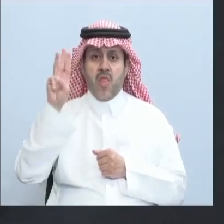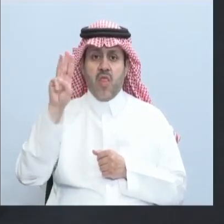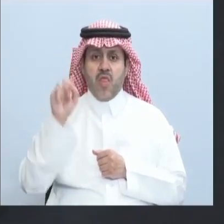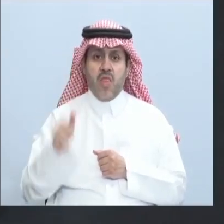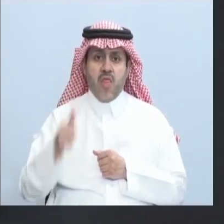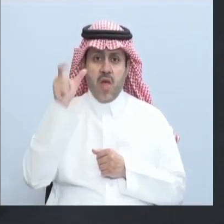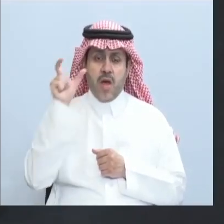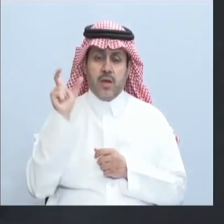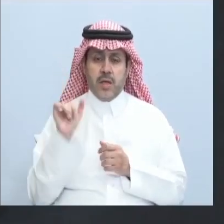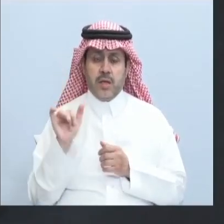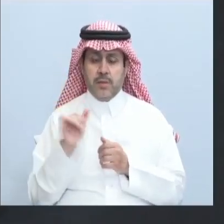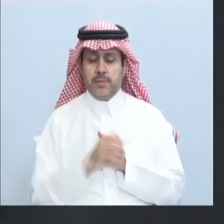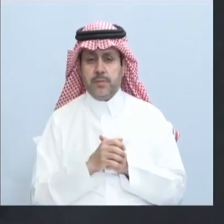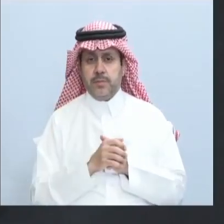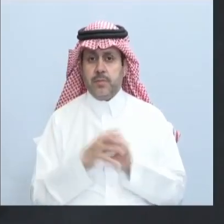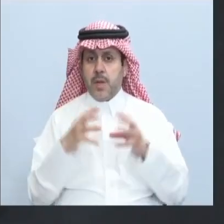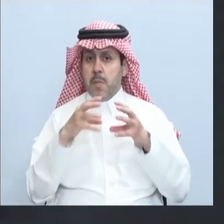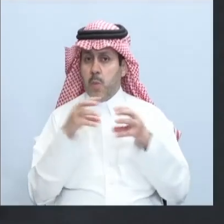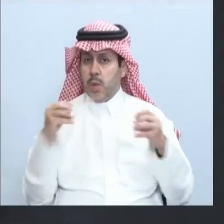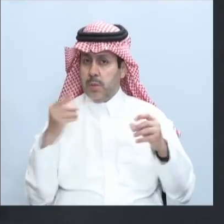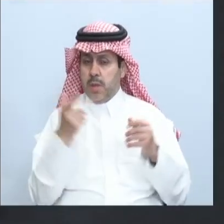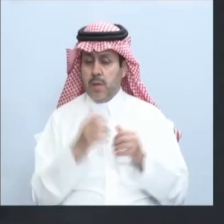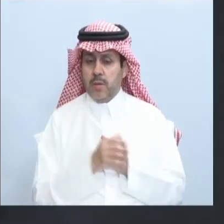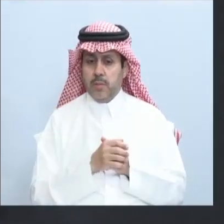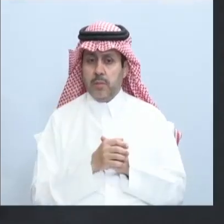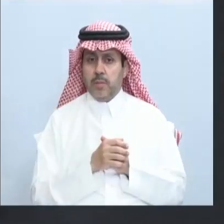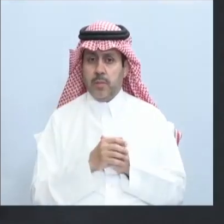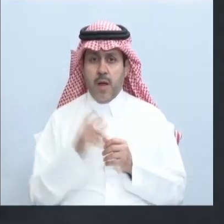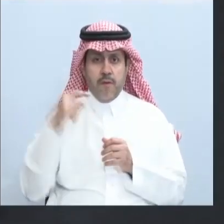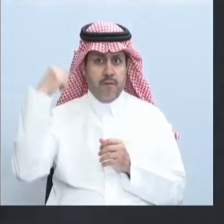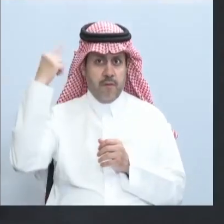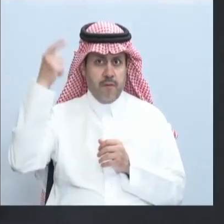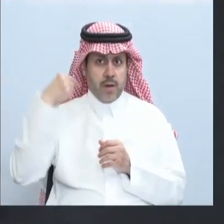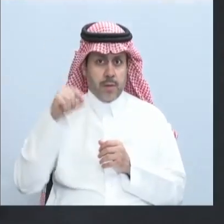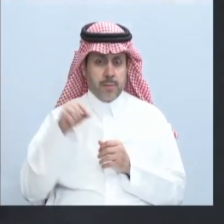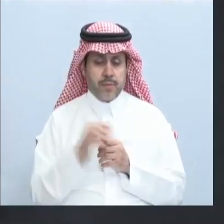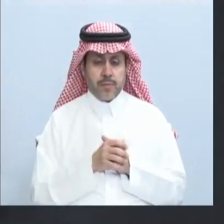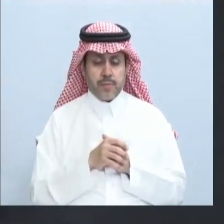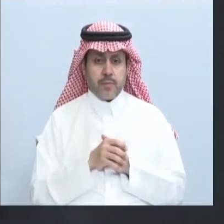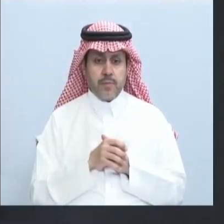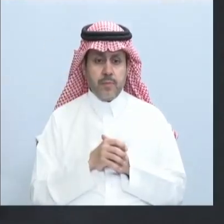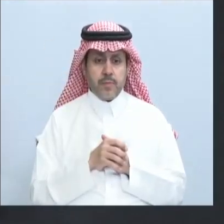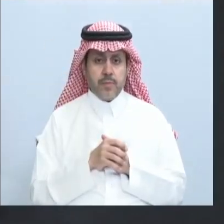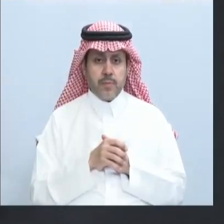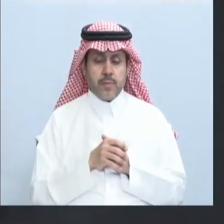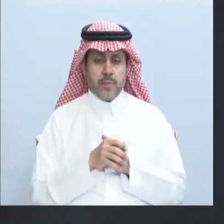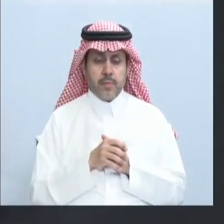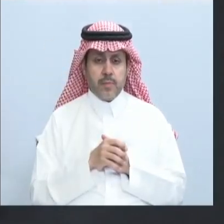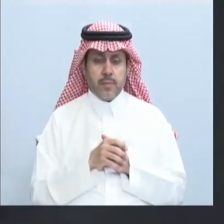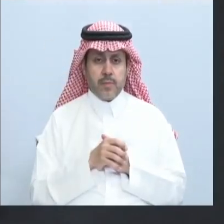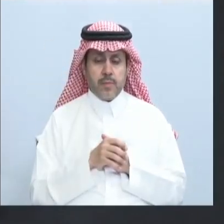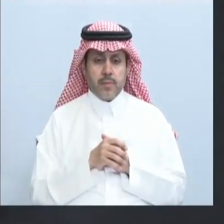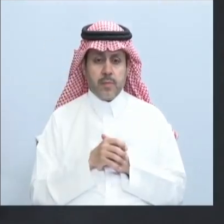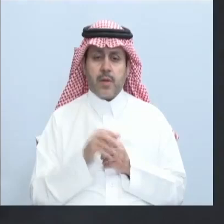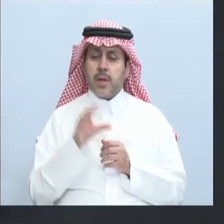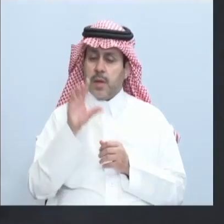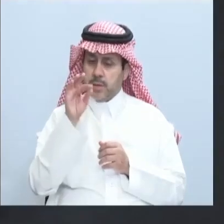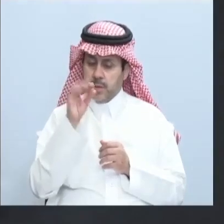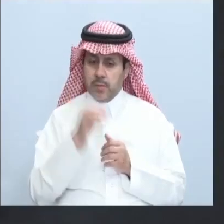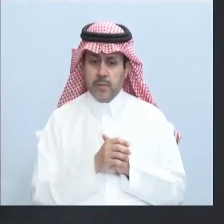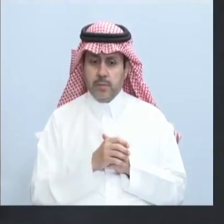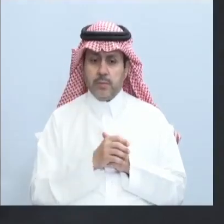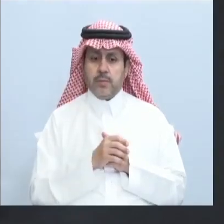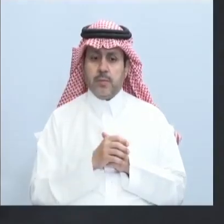بذلك من خلال ما استمعنا قبل قليل تستطيع انك تستنتج الاجابه احسنتم